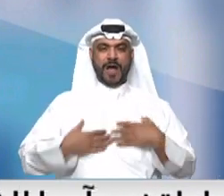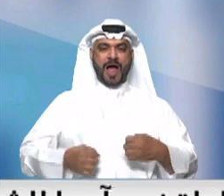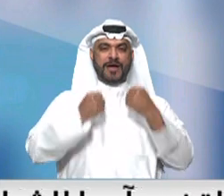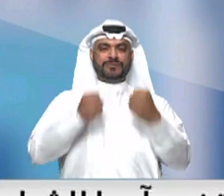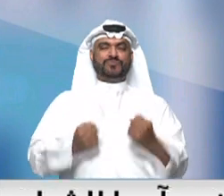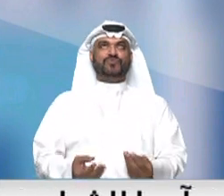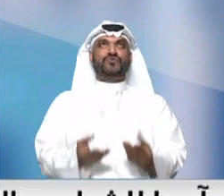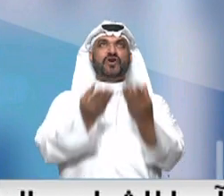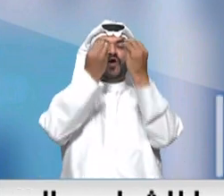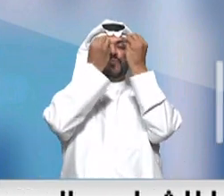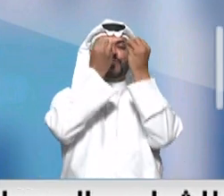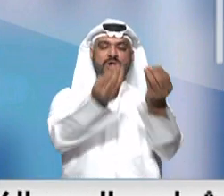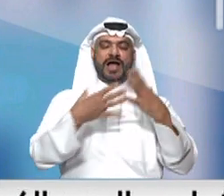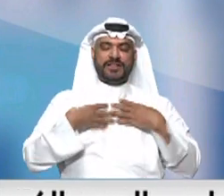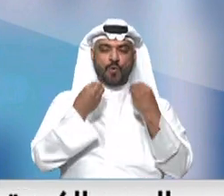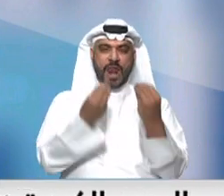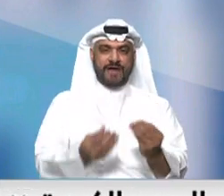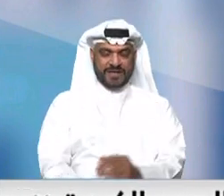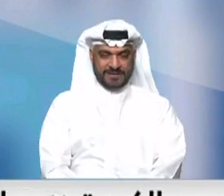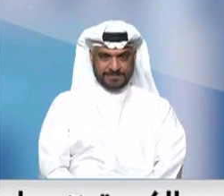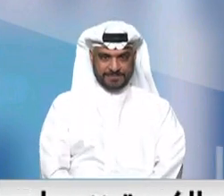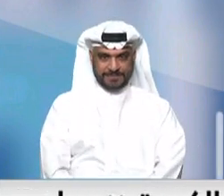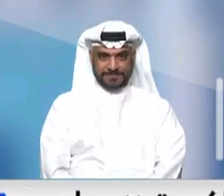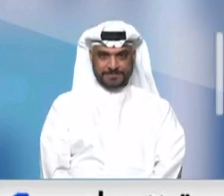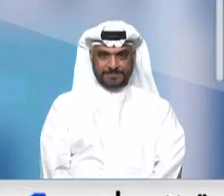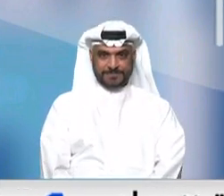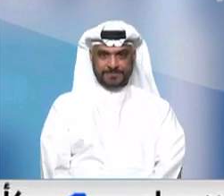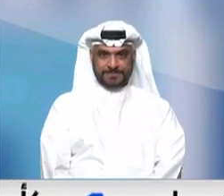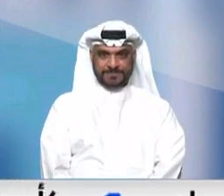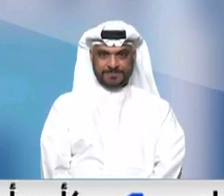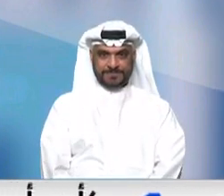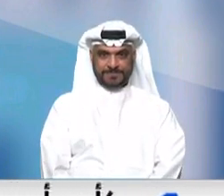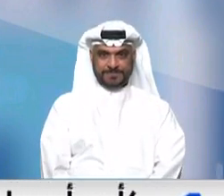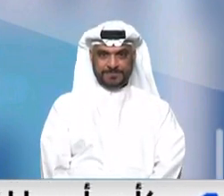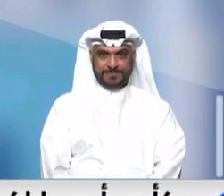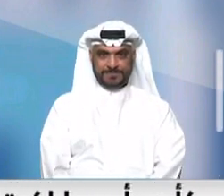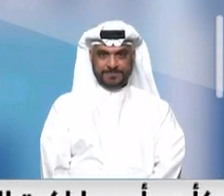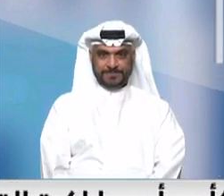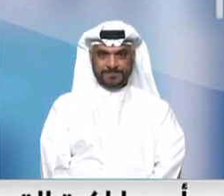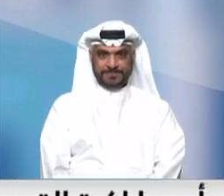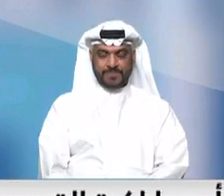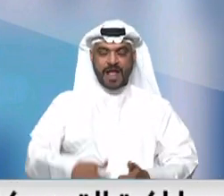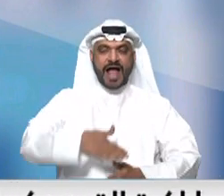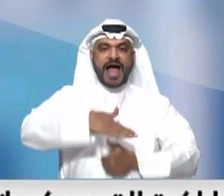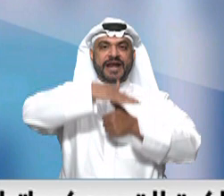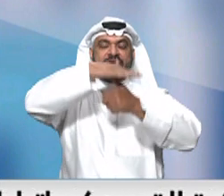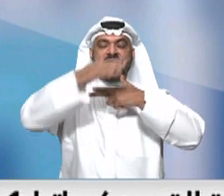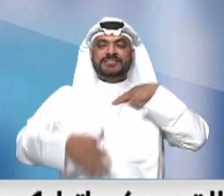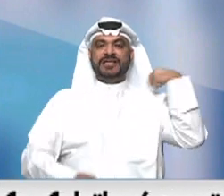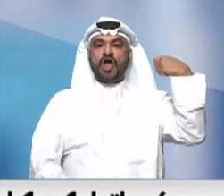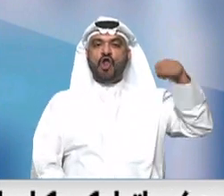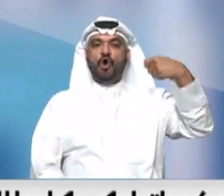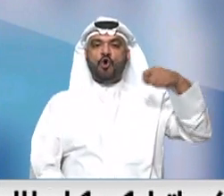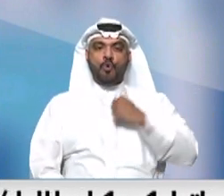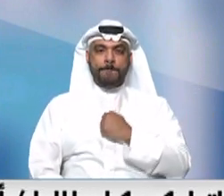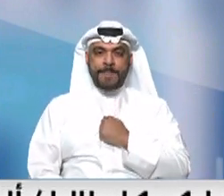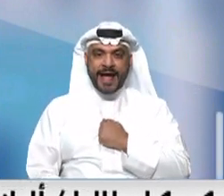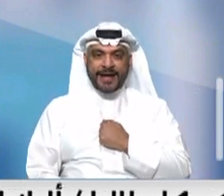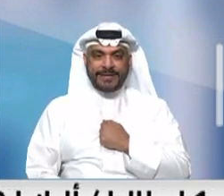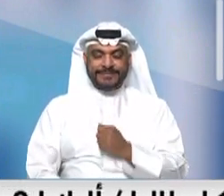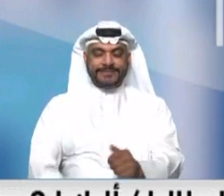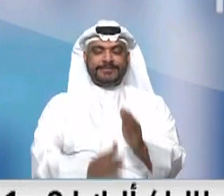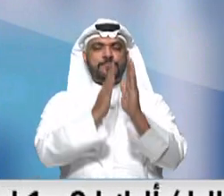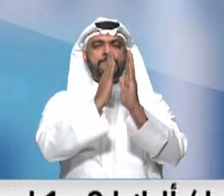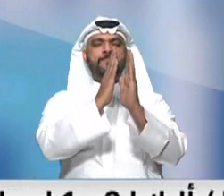وراج لفخامته دوام الصحه والعافيه كما بعث سمو الشيخ احمد عبد الله الاحمد